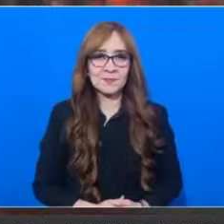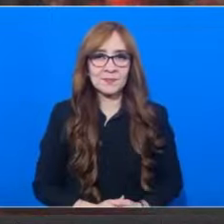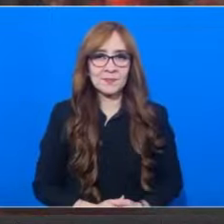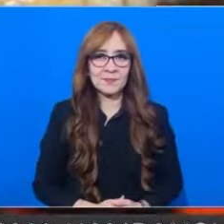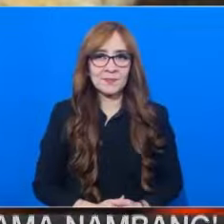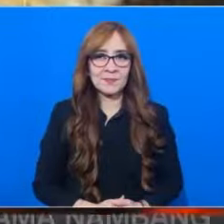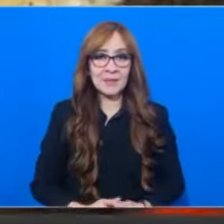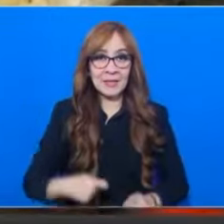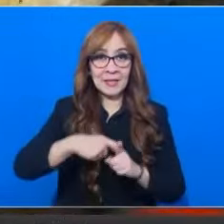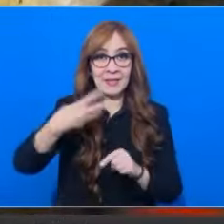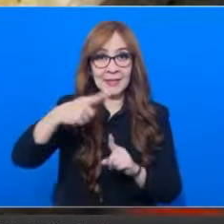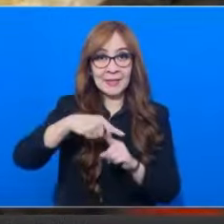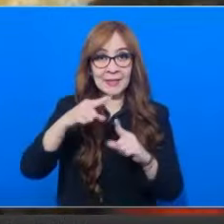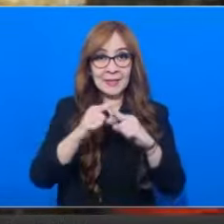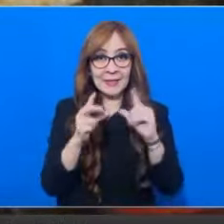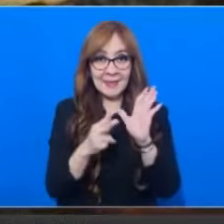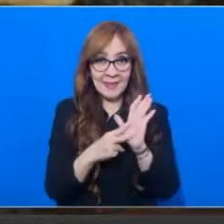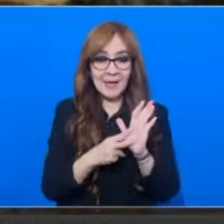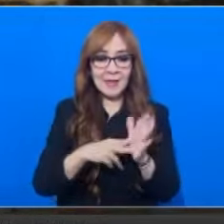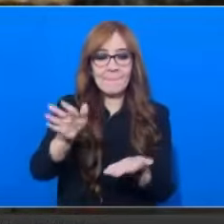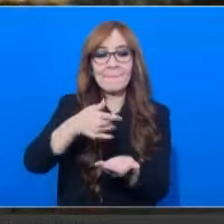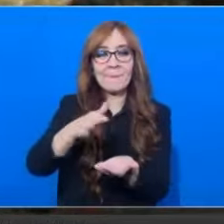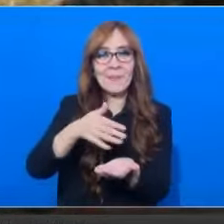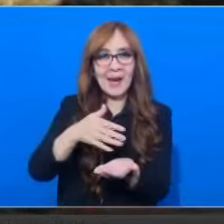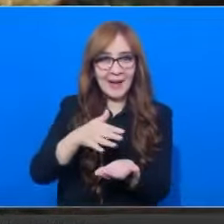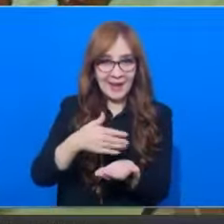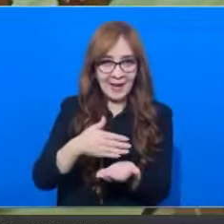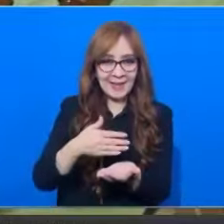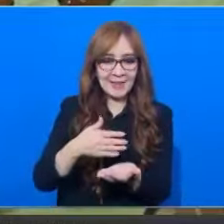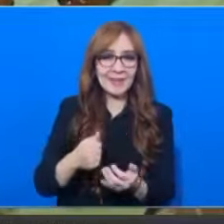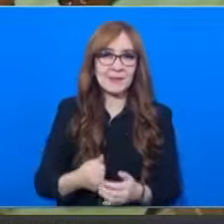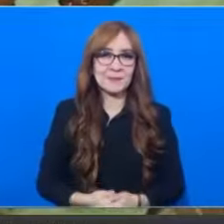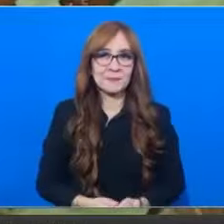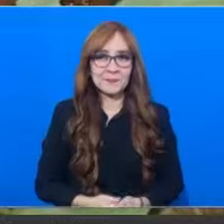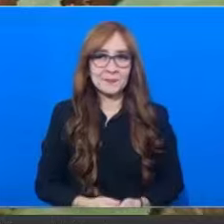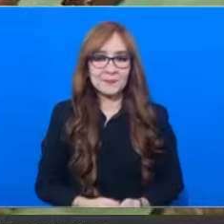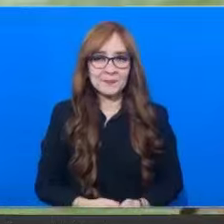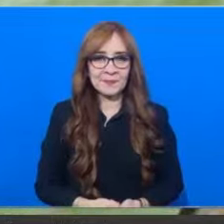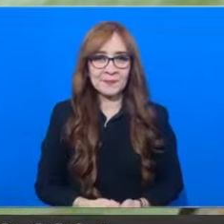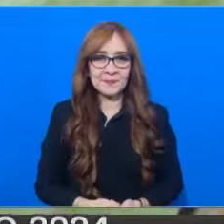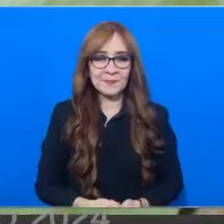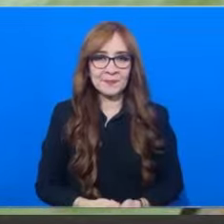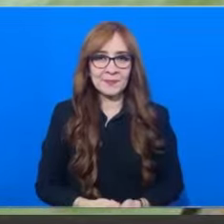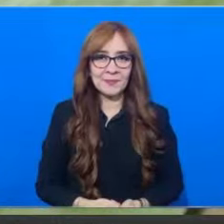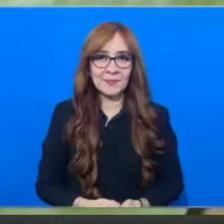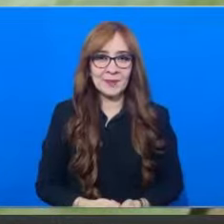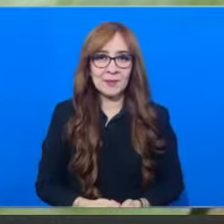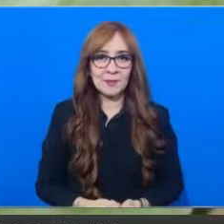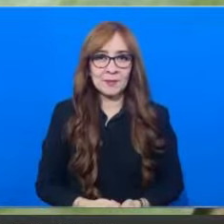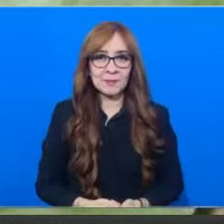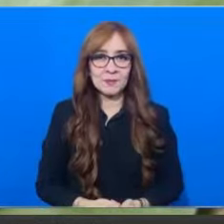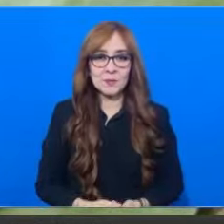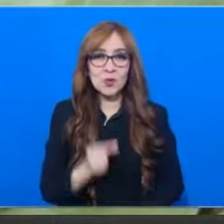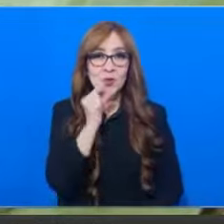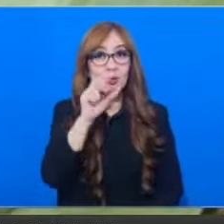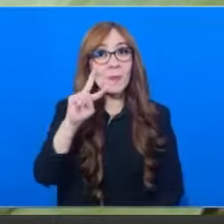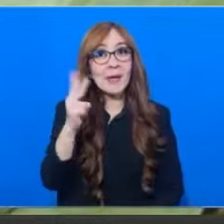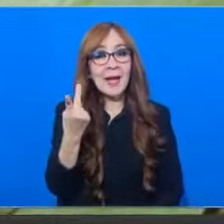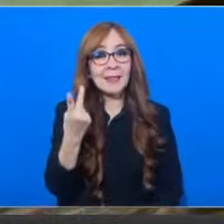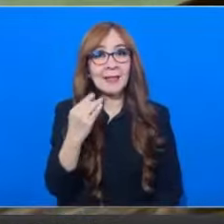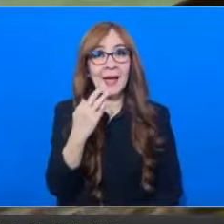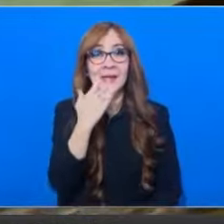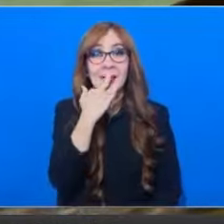Ketan bakar jadi keunikan lain saat menikmati sate marangi di Cianjur. Ya, ketan bakar di sini disajikan sebagai pengganti nasi putih di penjual